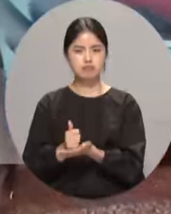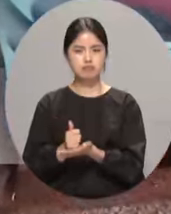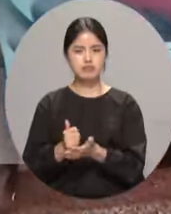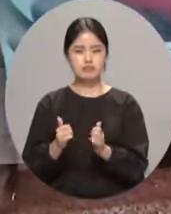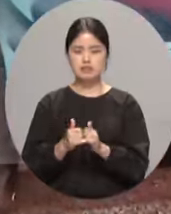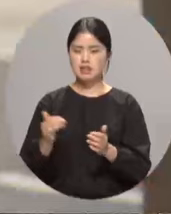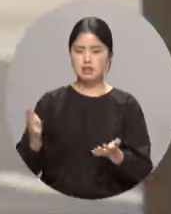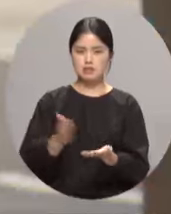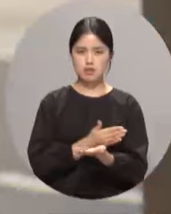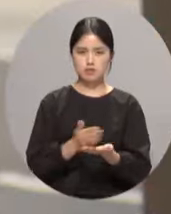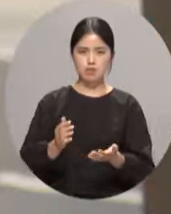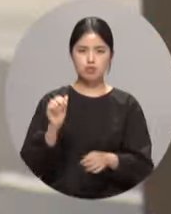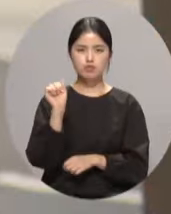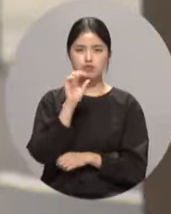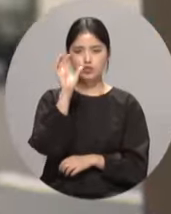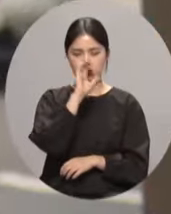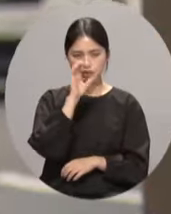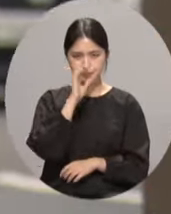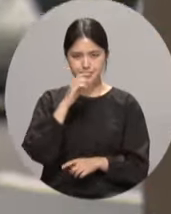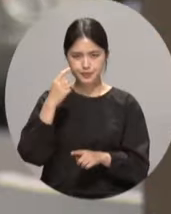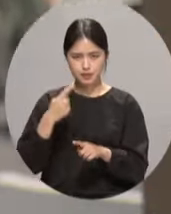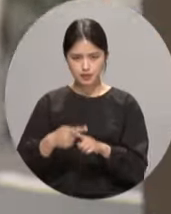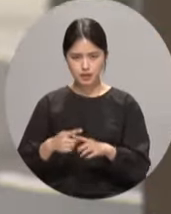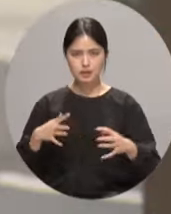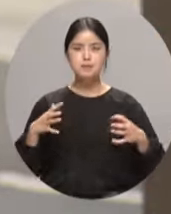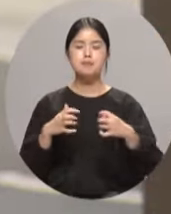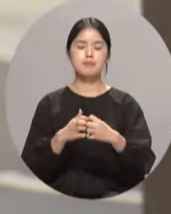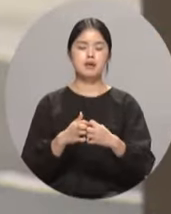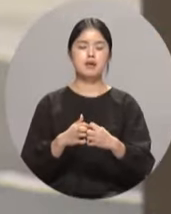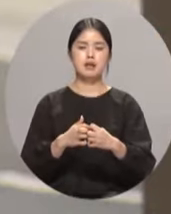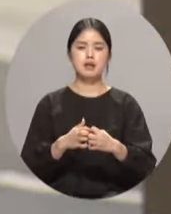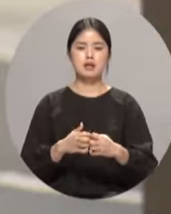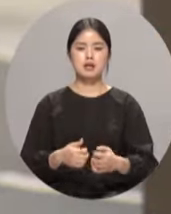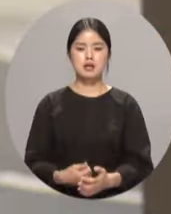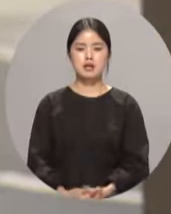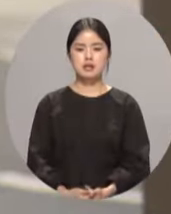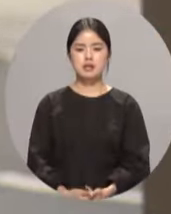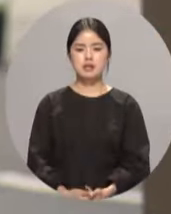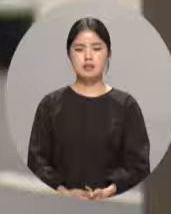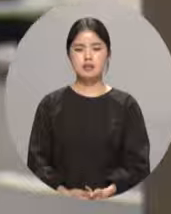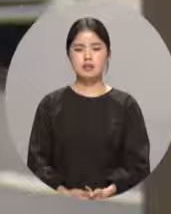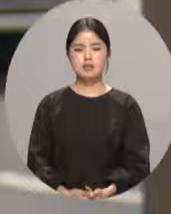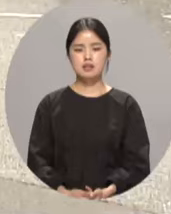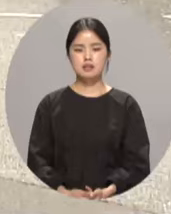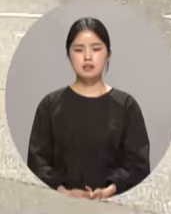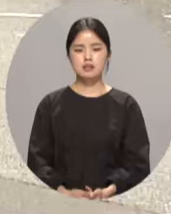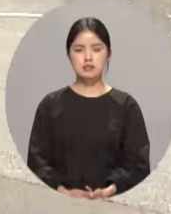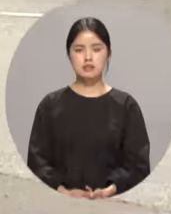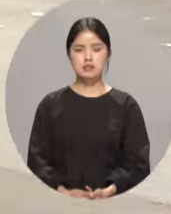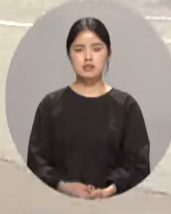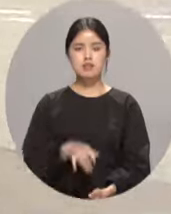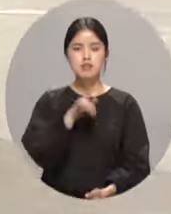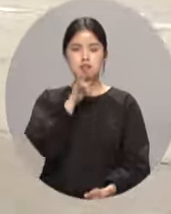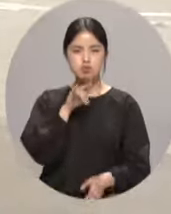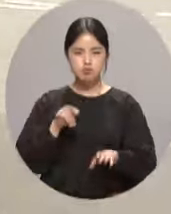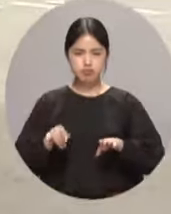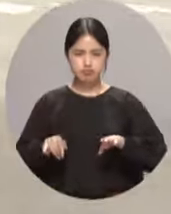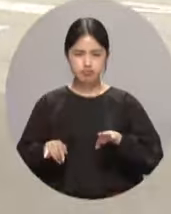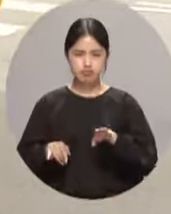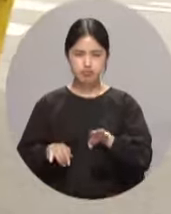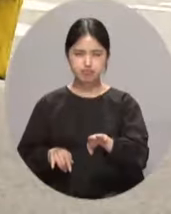드문 시각 운전 연습에 나섰다가 사고를 당한 것으로 알려졌습니다 직진하던 스포츠카는 이곳에서